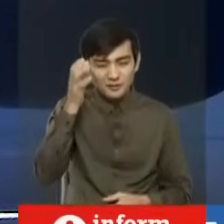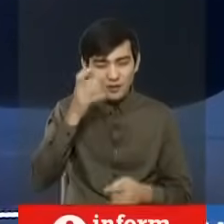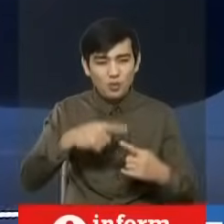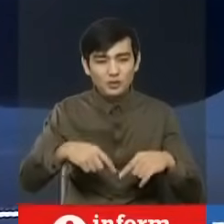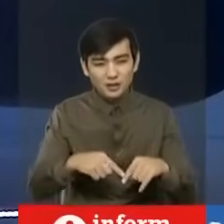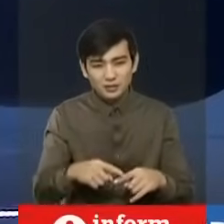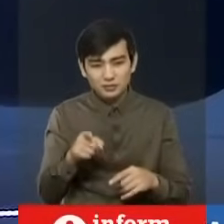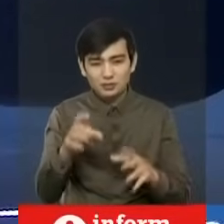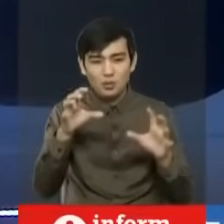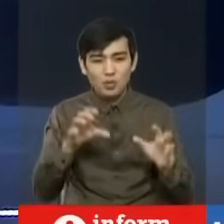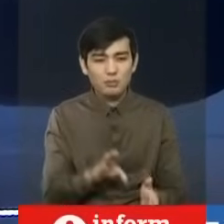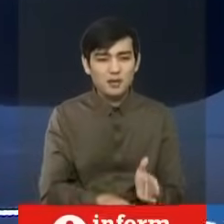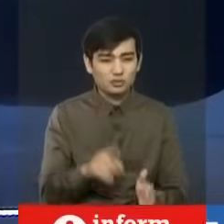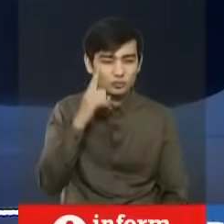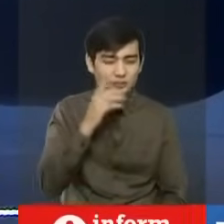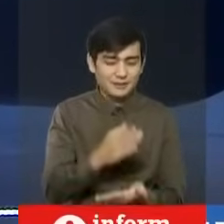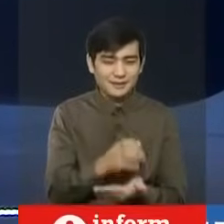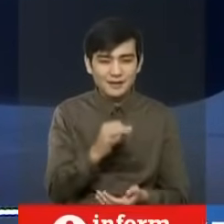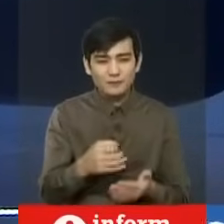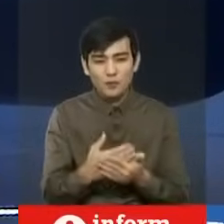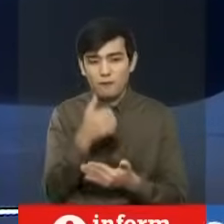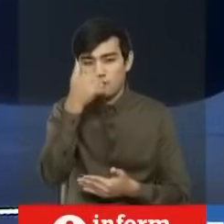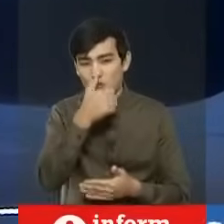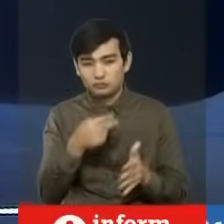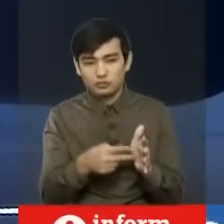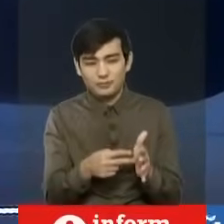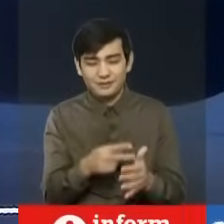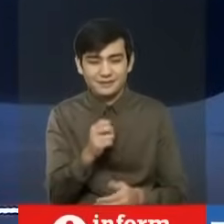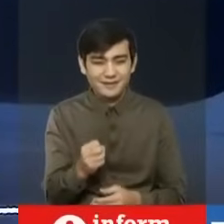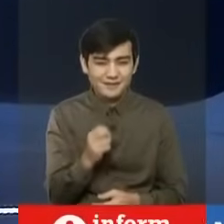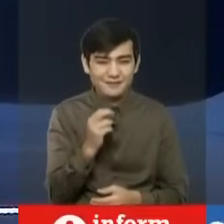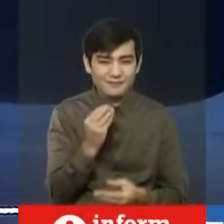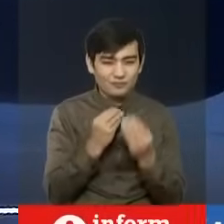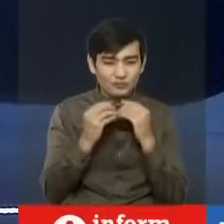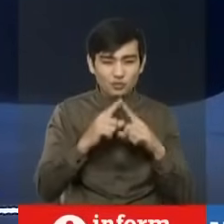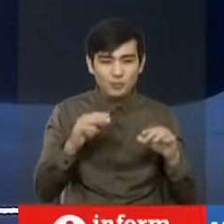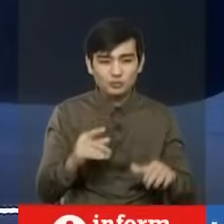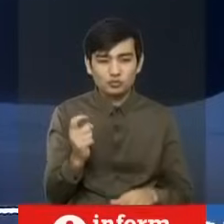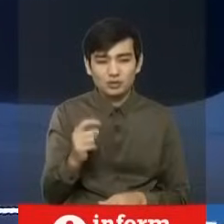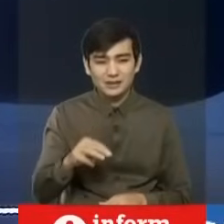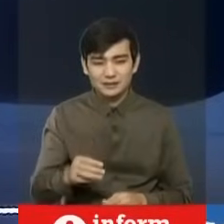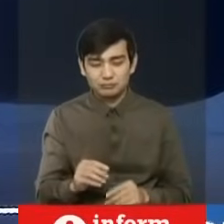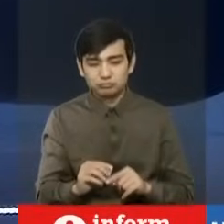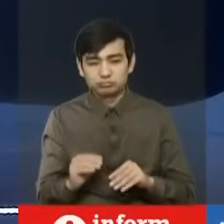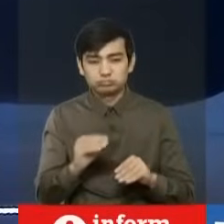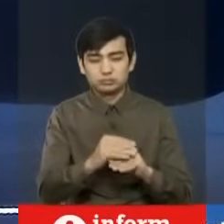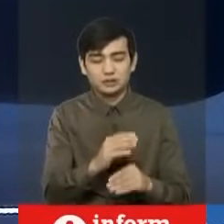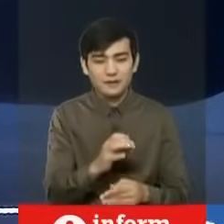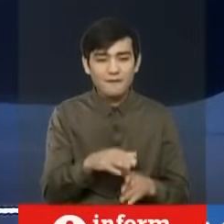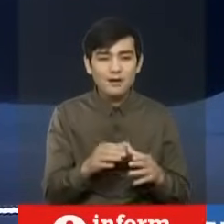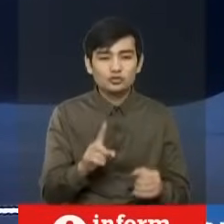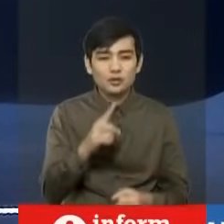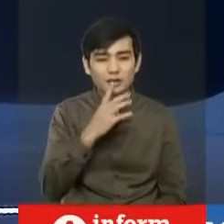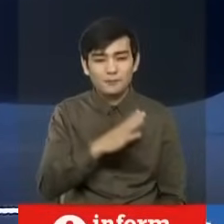считают незаконным между тем с Нового года стоимость школьного питания выросла на СТО тенге чем аргументируют чиновники от